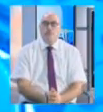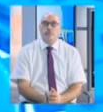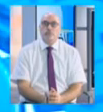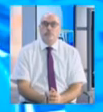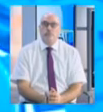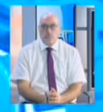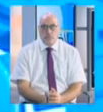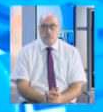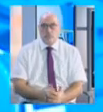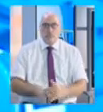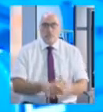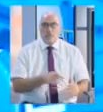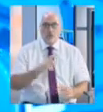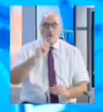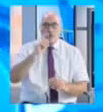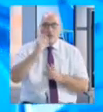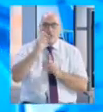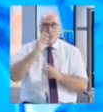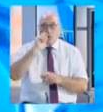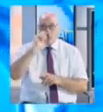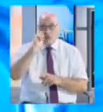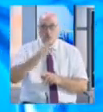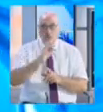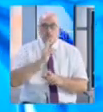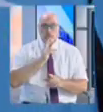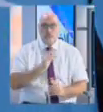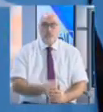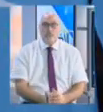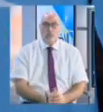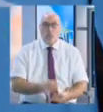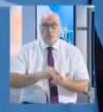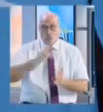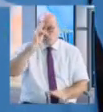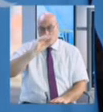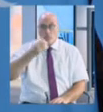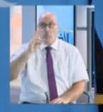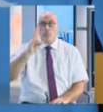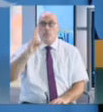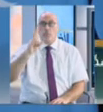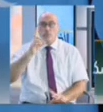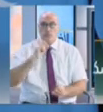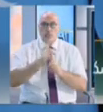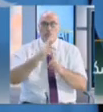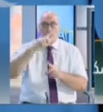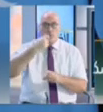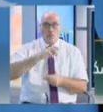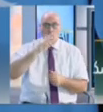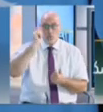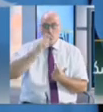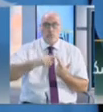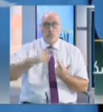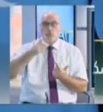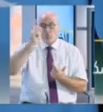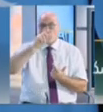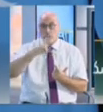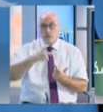في تطورات الملف الأوكراني، قال الأمين العام الأممي أنطونيو غوتيريس خلال اللقاء الذي جمعه بالرئيسين الأوكراني والتركي في لفيف